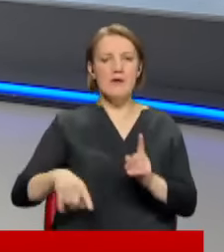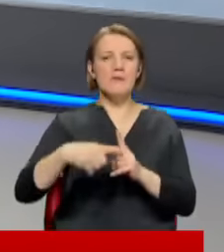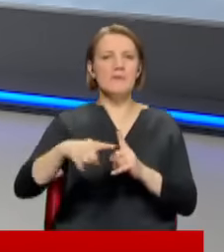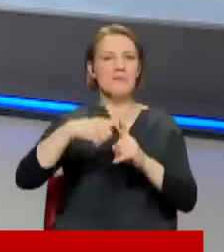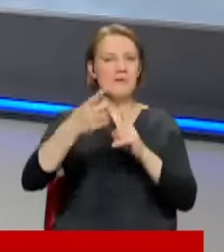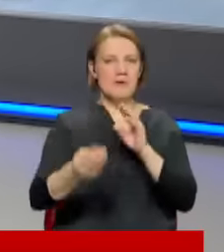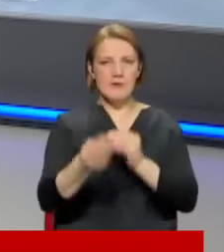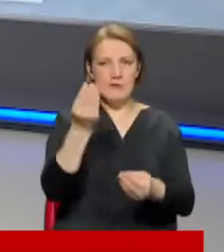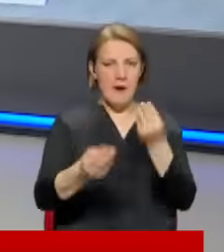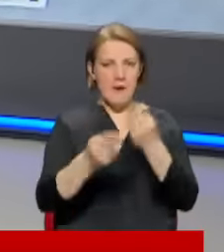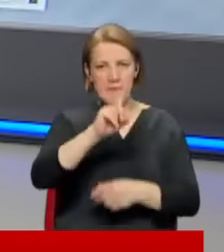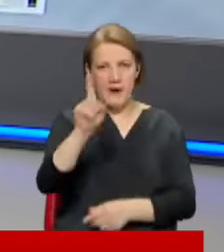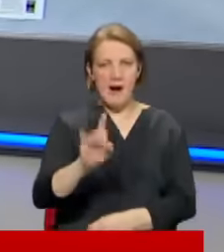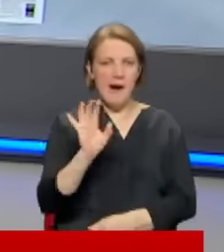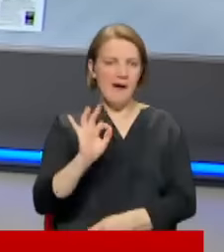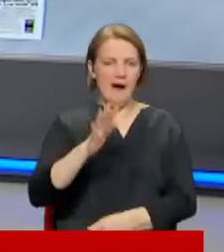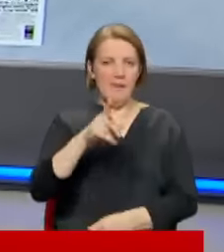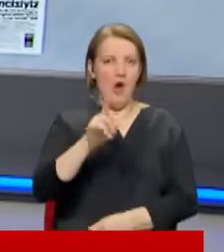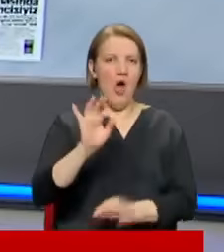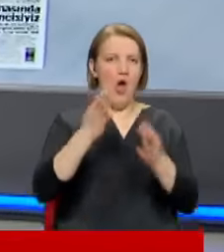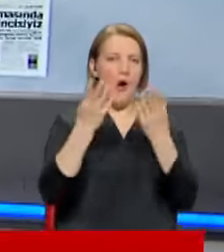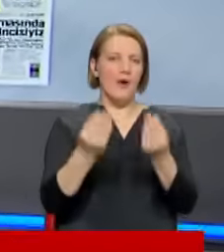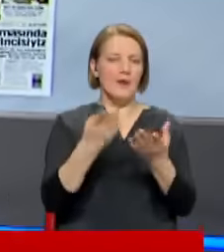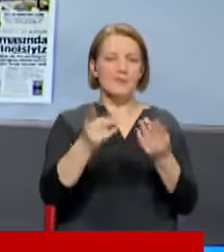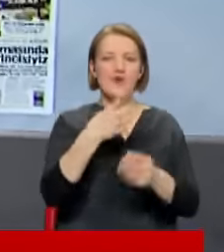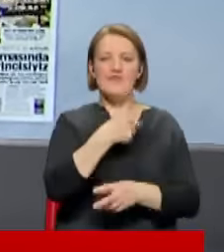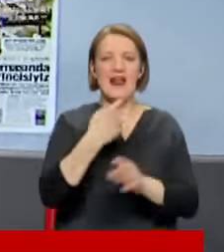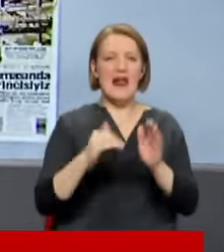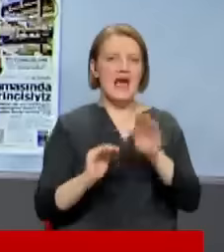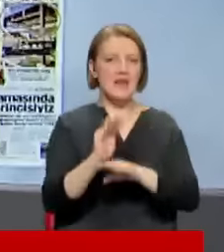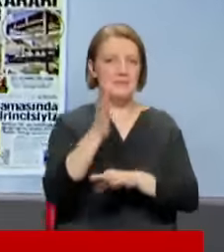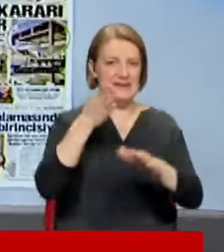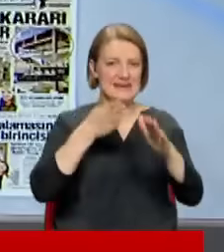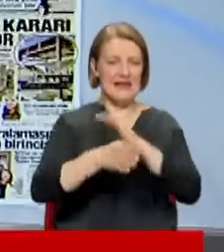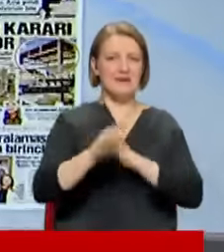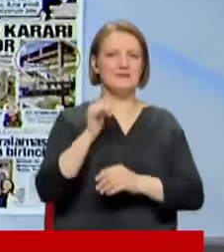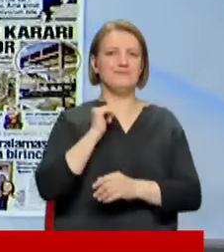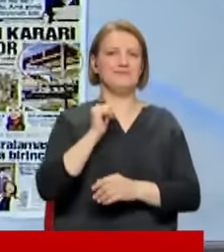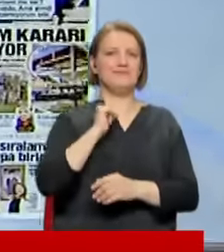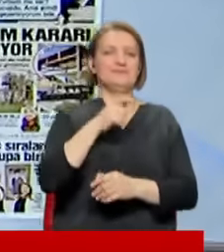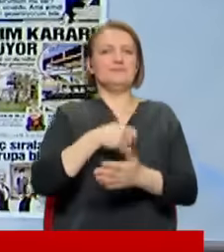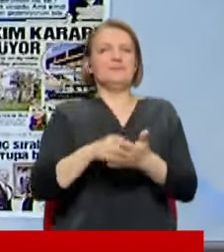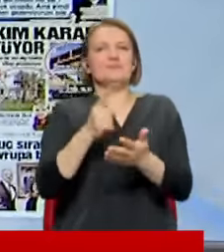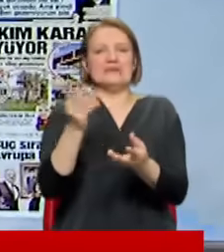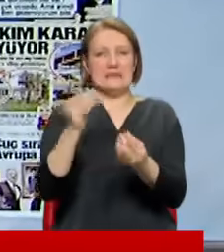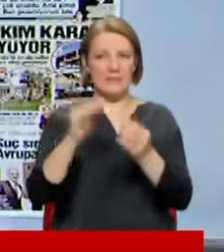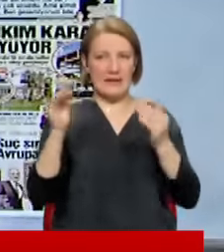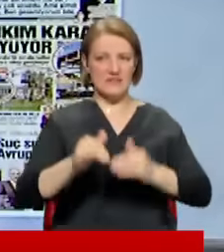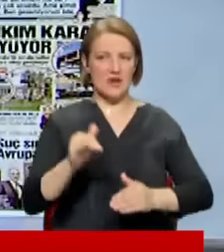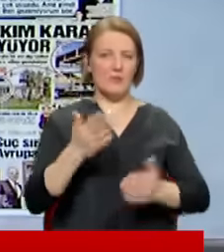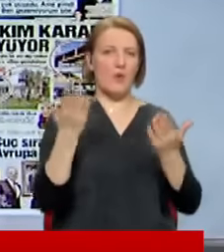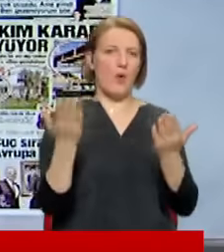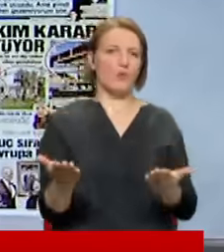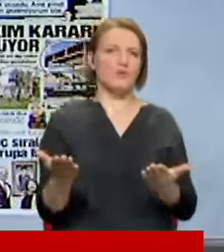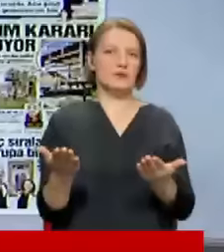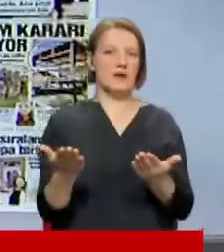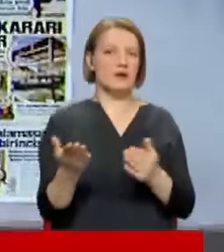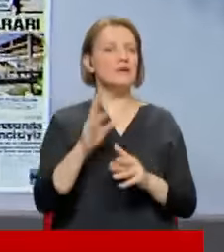hayatımıza girecek mi? Galiba öyle olacak. Bu vergiler hayatımıza girerken asgari ücret diye bir ara zam gelecek mi? İşte onu